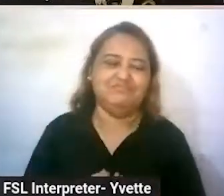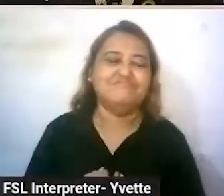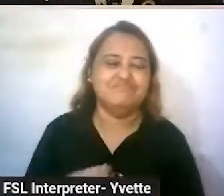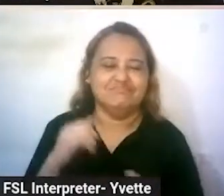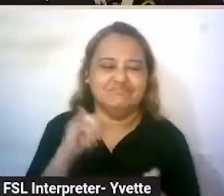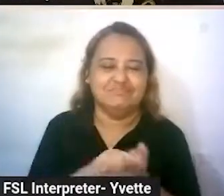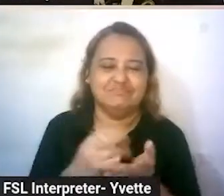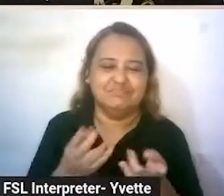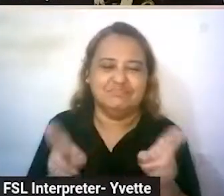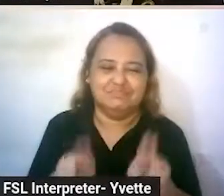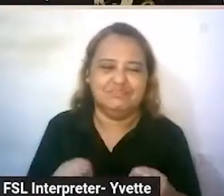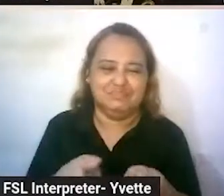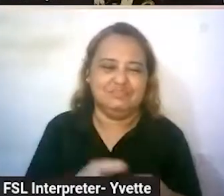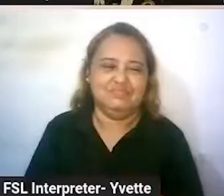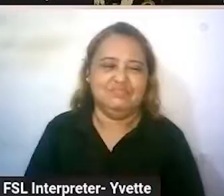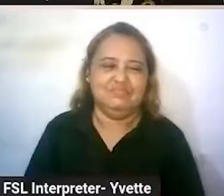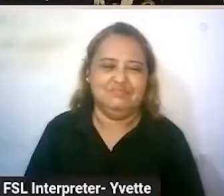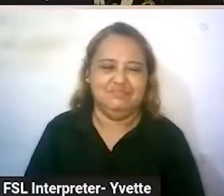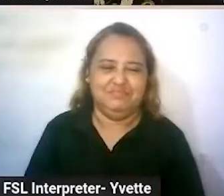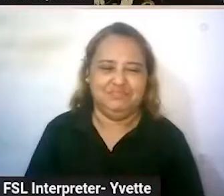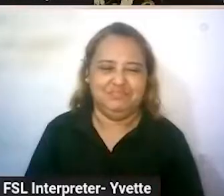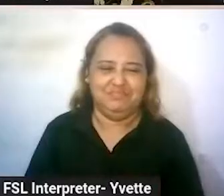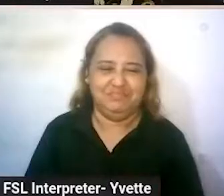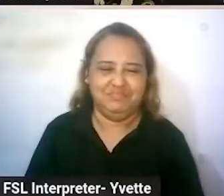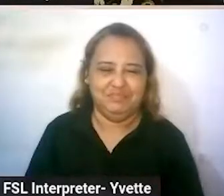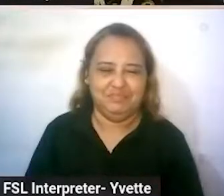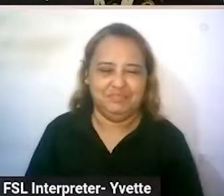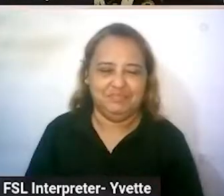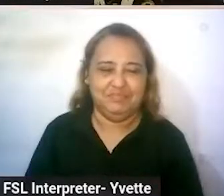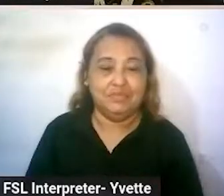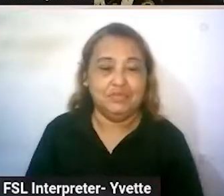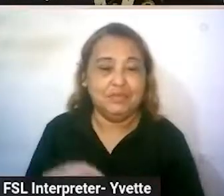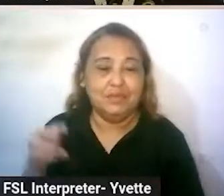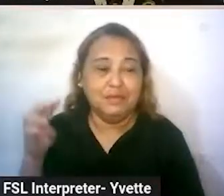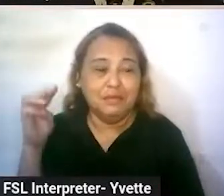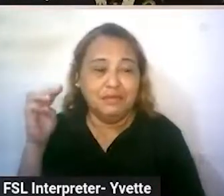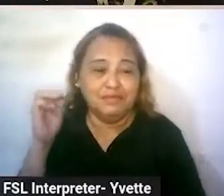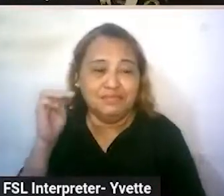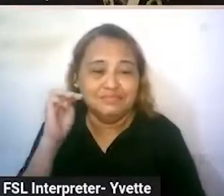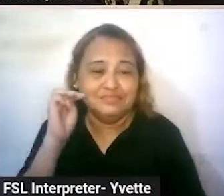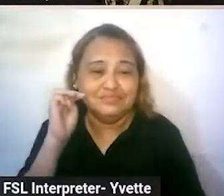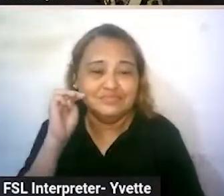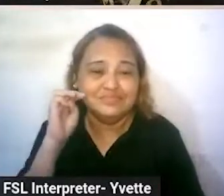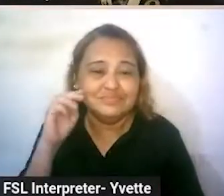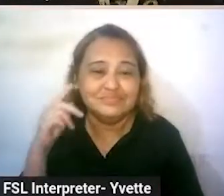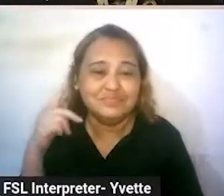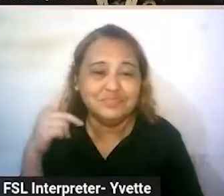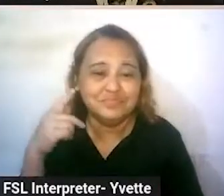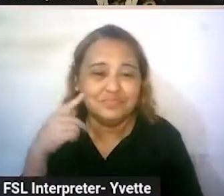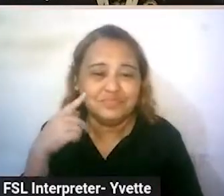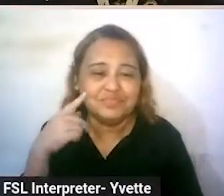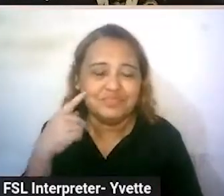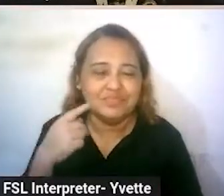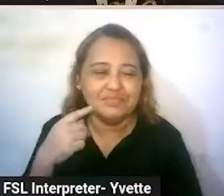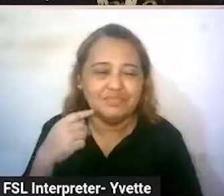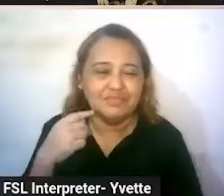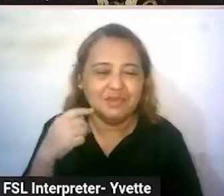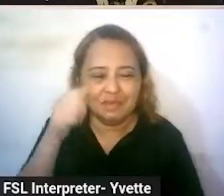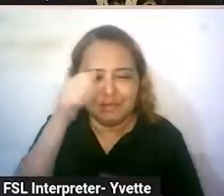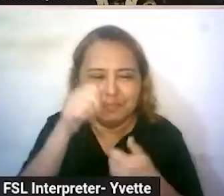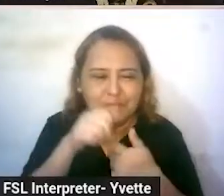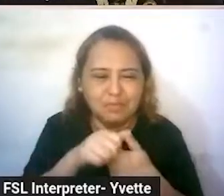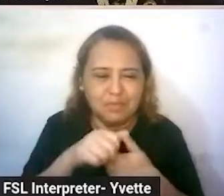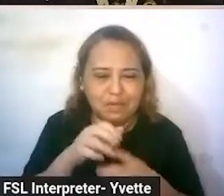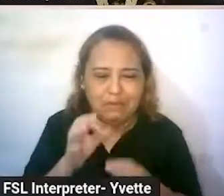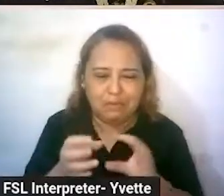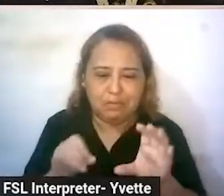Peggy, sorry. Mm-hmm. Miss Peggy, nai-imagine ko yung kinukwento ni Sir Mon na yung pag-umandar, ay